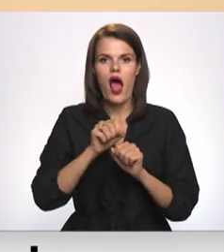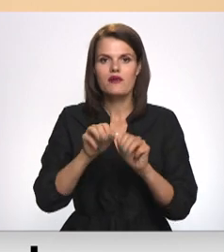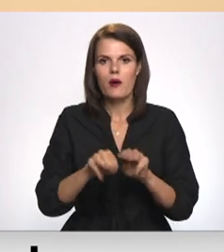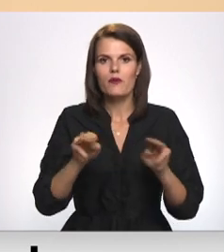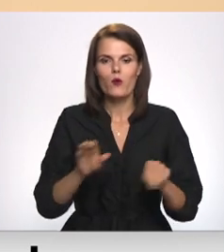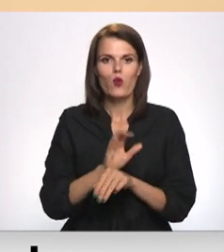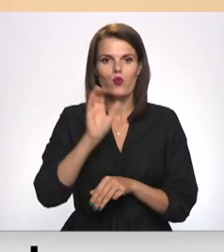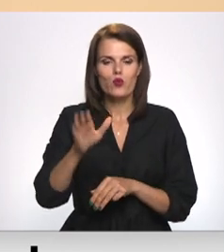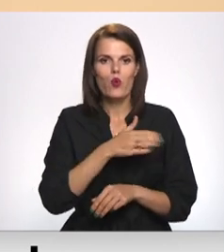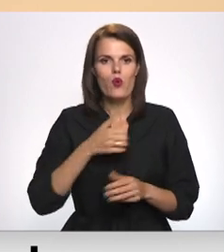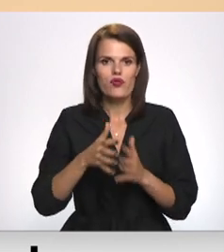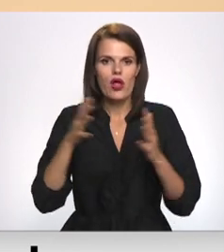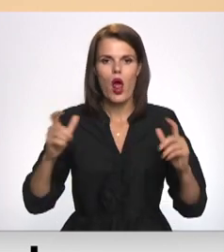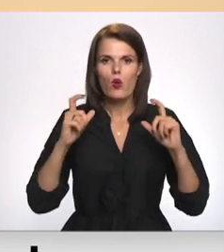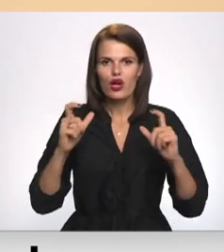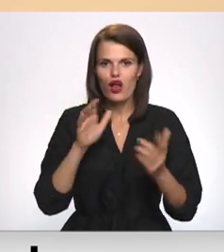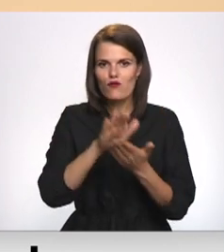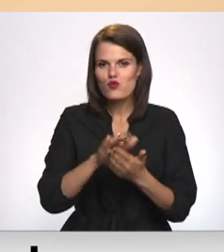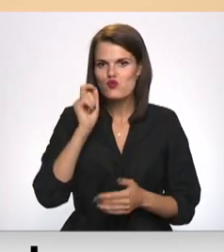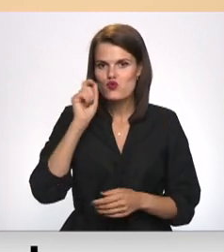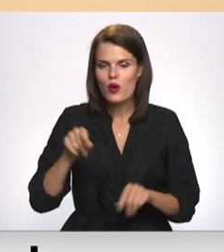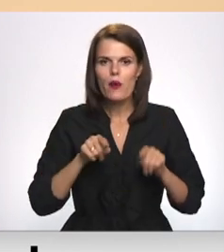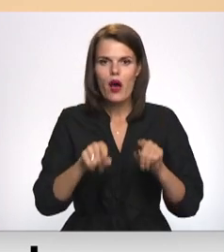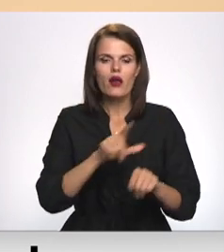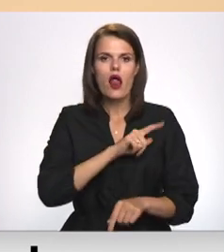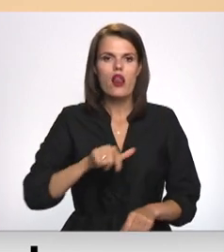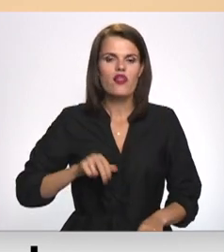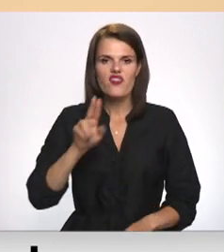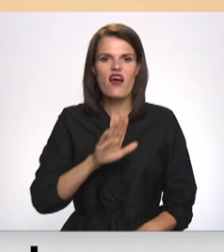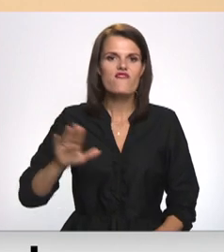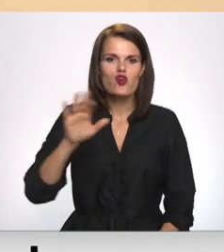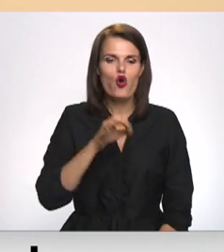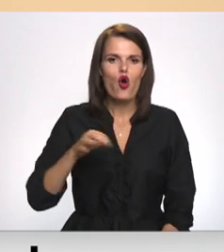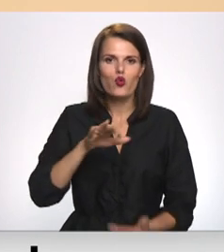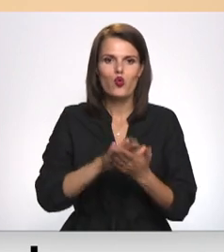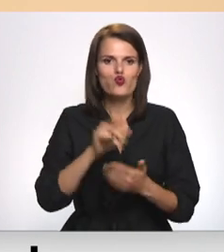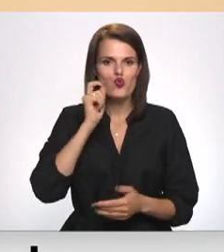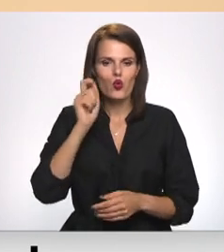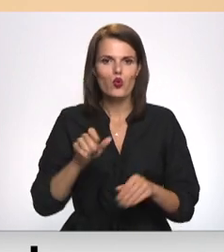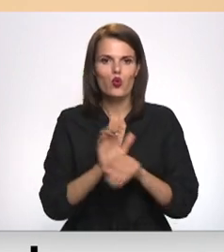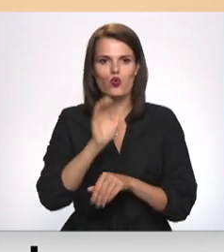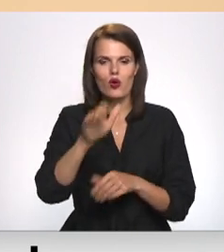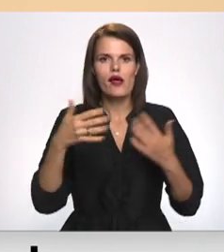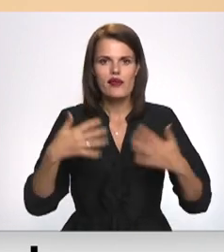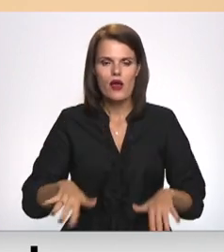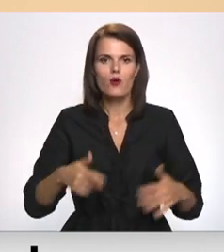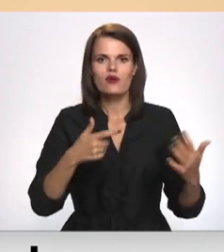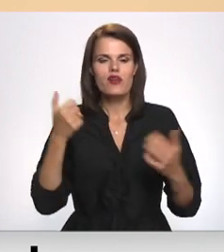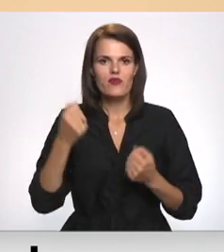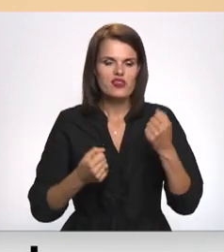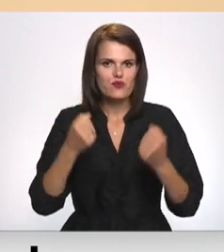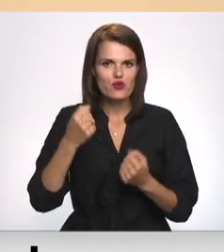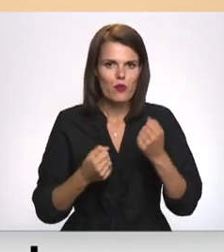ministru nosūtījām ļoti lielu kravu uz Ukrainu. Paralēli Latvijas nevalstiskās organizācijas uz Ukrainu nosūtījušas jau 700